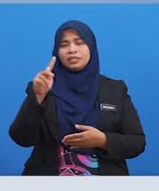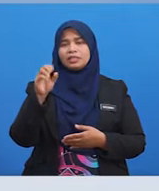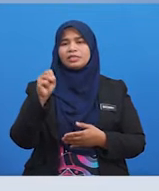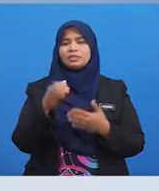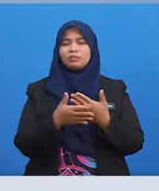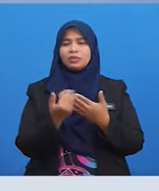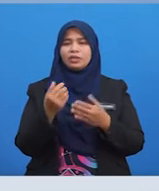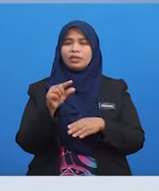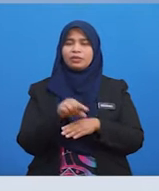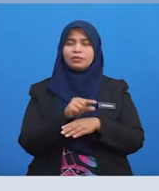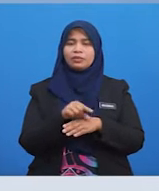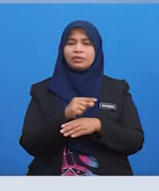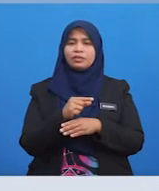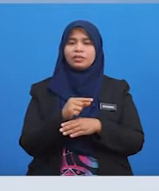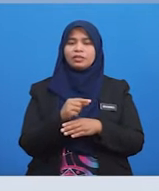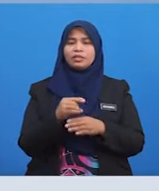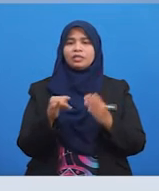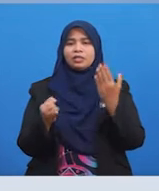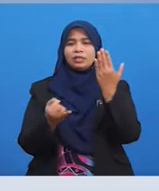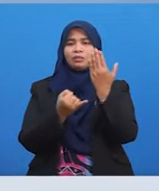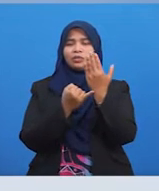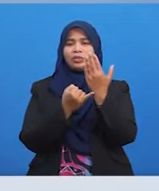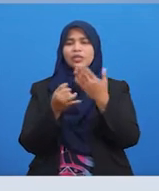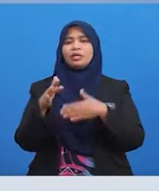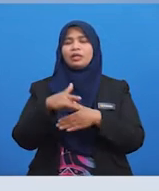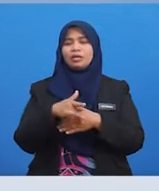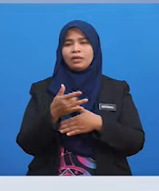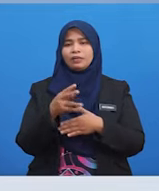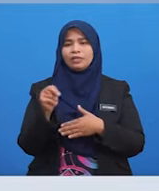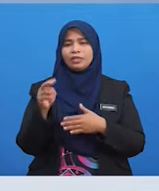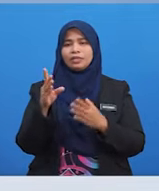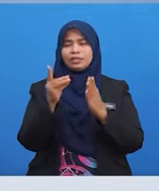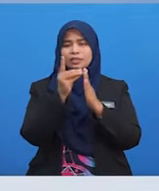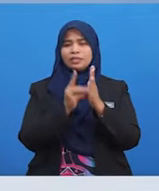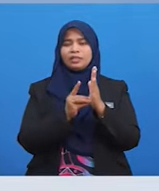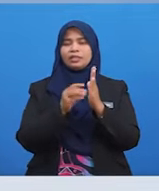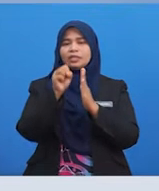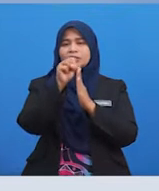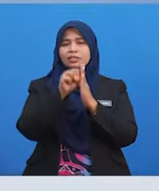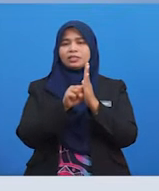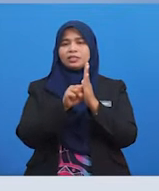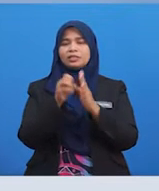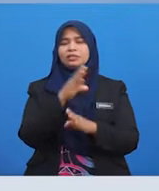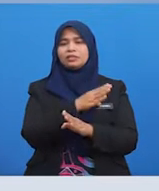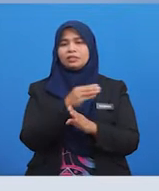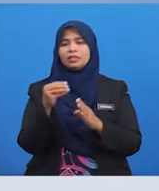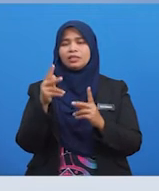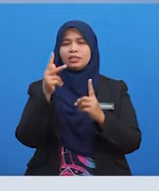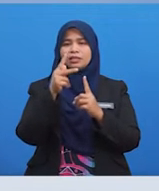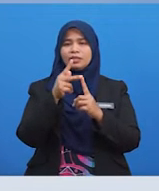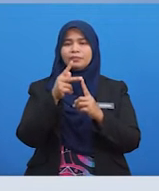mudah menggunakan imbuhan awalan di, se dan